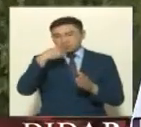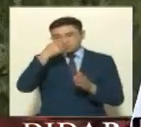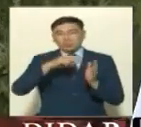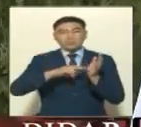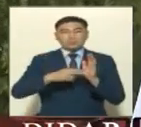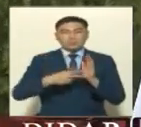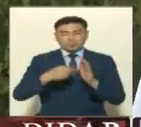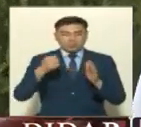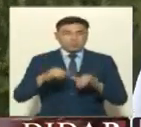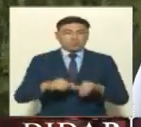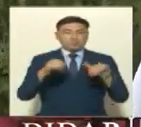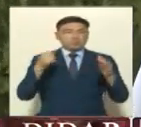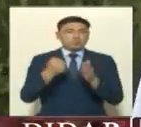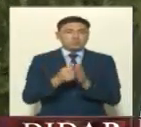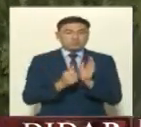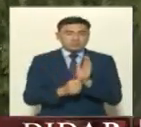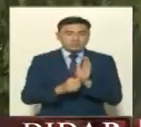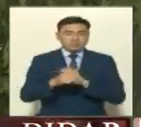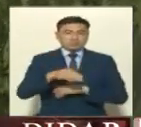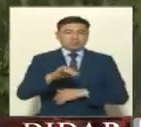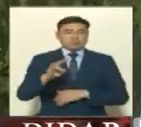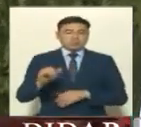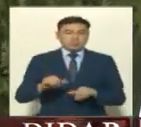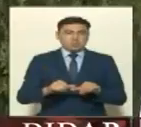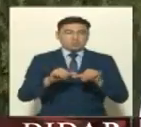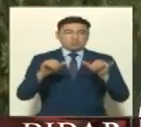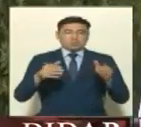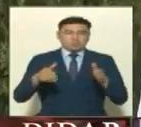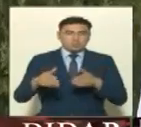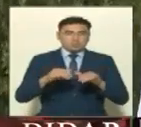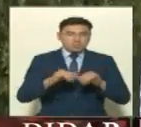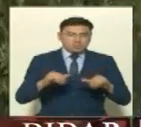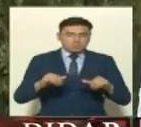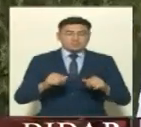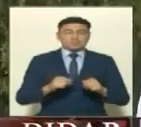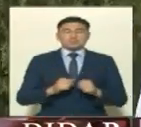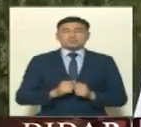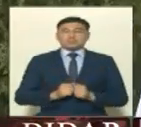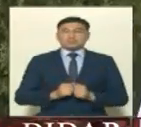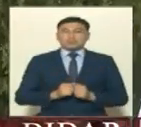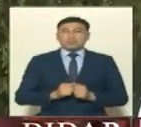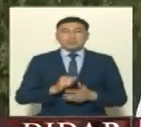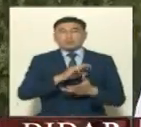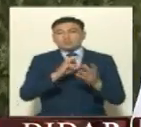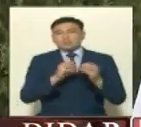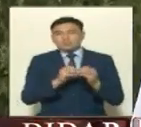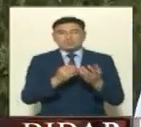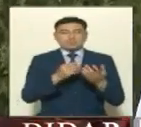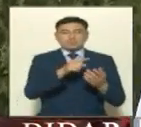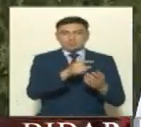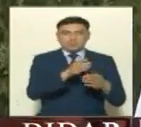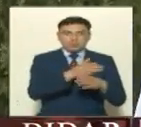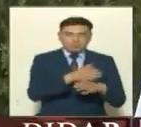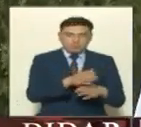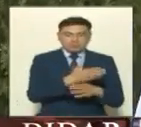тонн. Показали процесс нереста рыбы, подготовку к нересту. Показали процесс УЗИ, мониторинга, диагностики и разделения осетровых